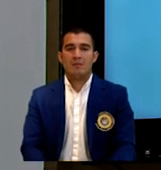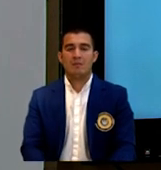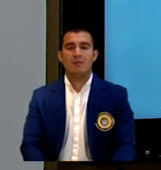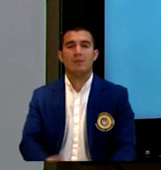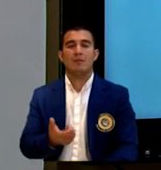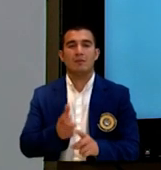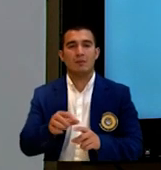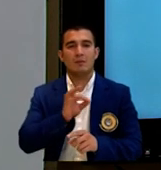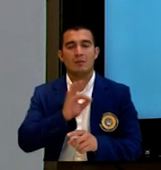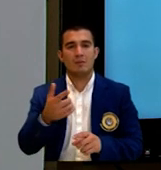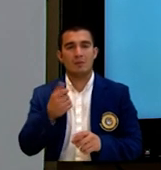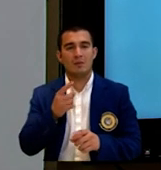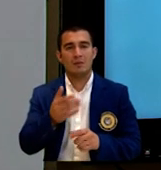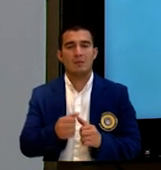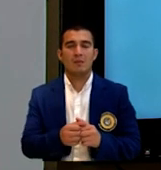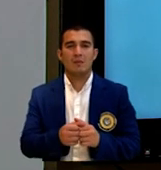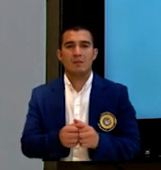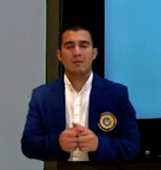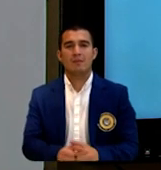Ideal gaz.